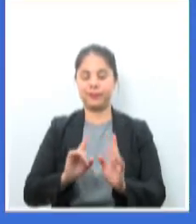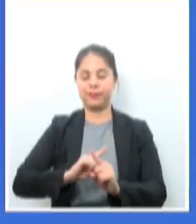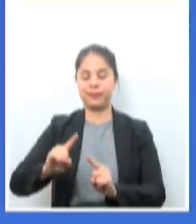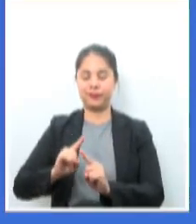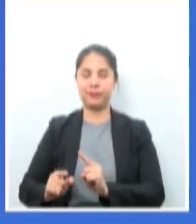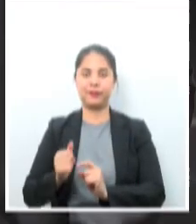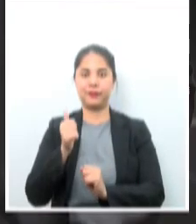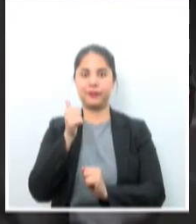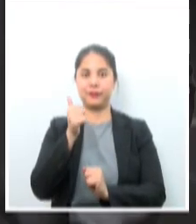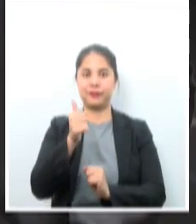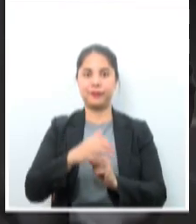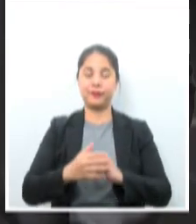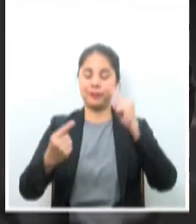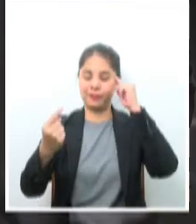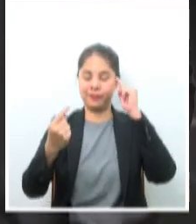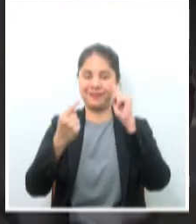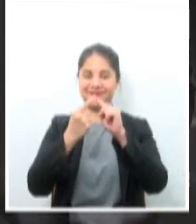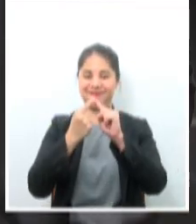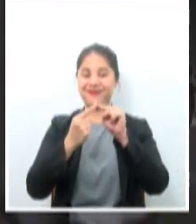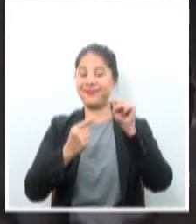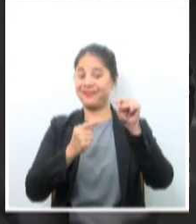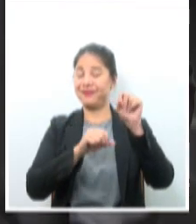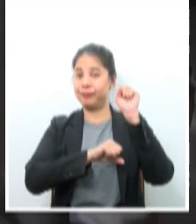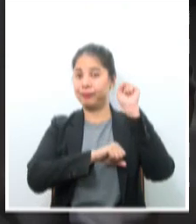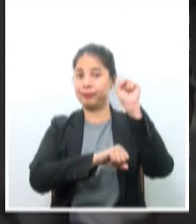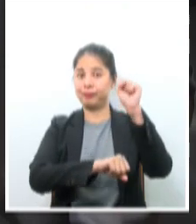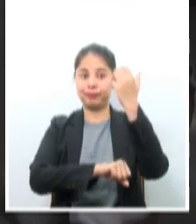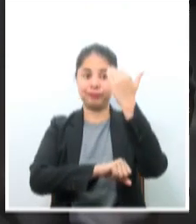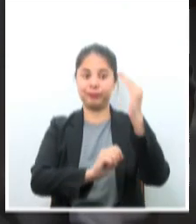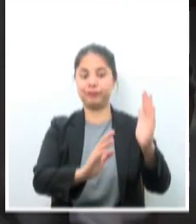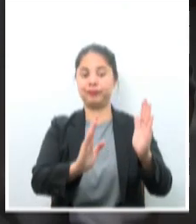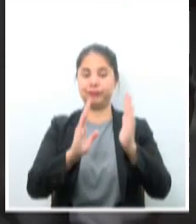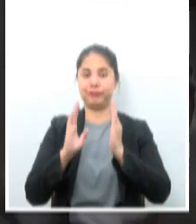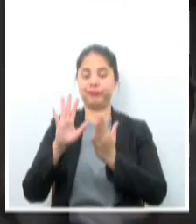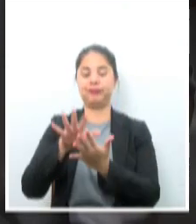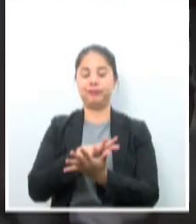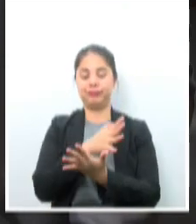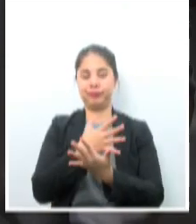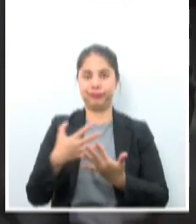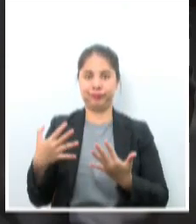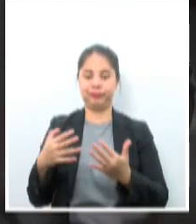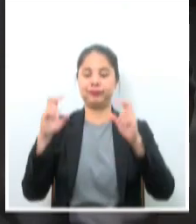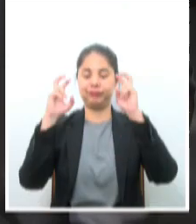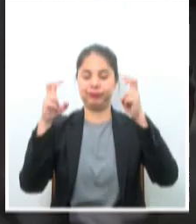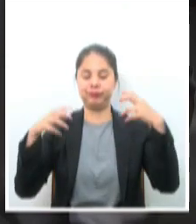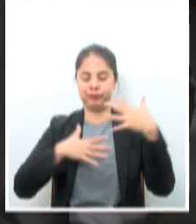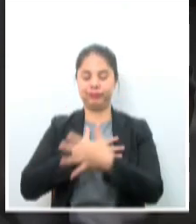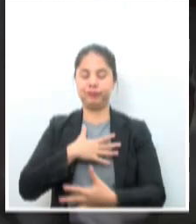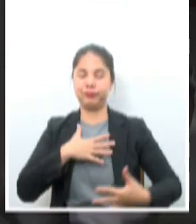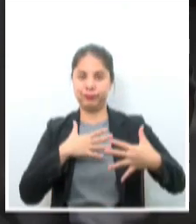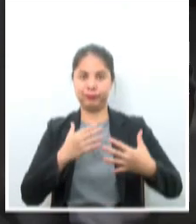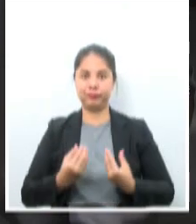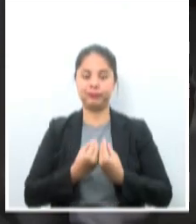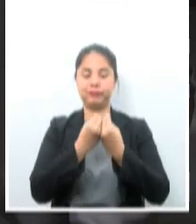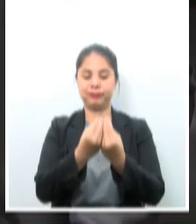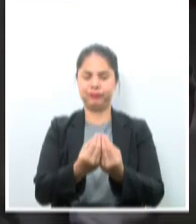ลวัตถุประสงค์ของประกาศฉบับนี้เพื่อเป็นกรอบทิศทางในการขับเคลื่อนนโยบายด้านสุขภาพของกระทรวงศึกษาธิการให้บรรลุ